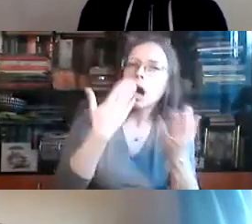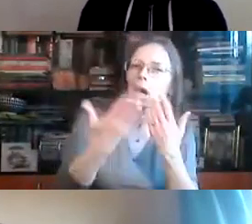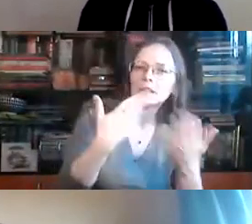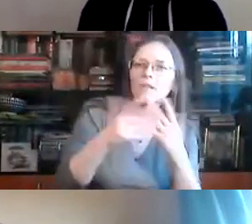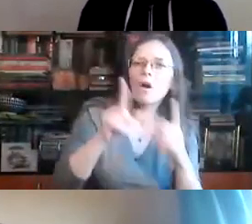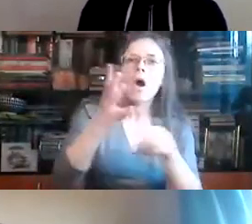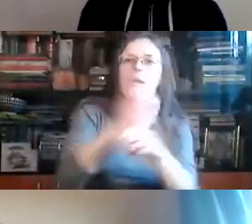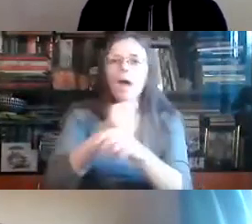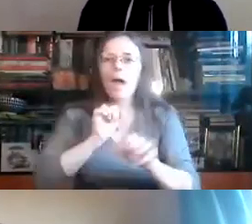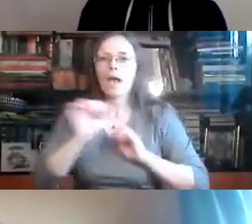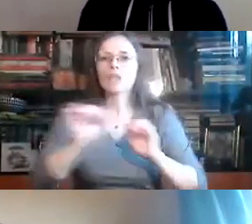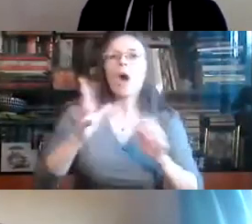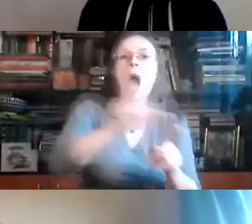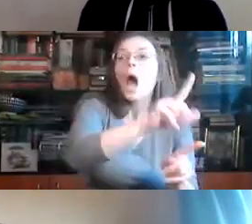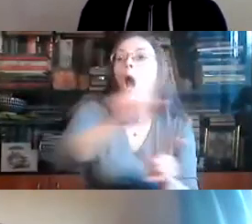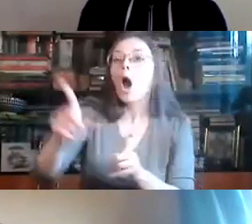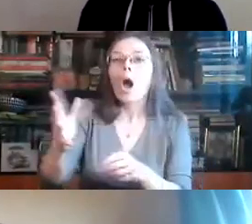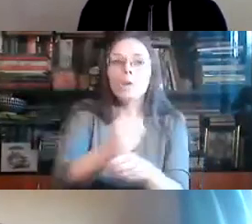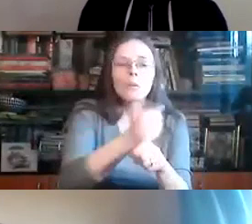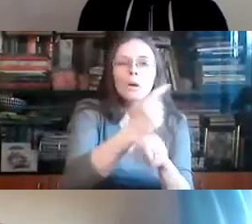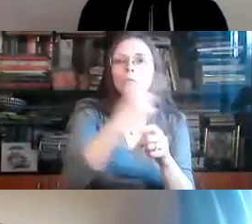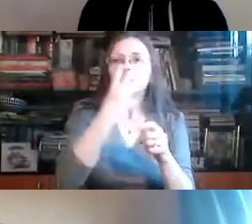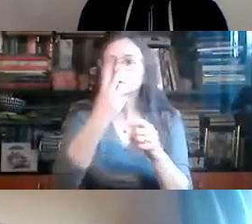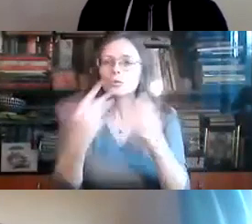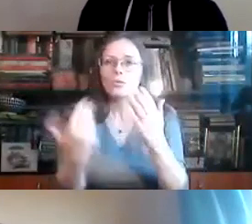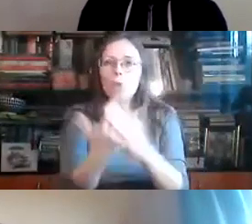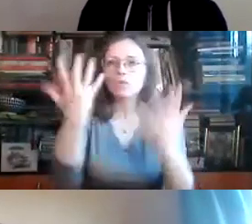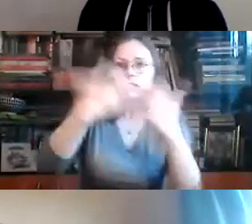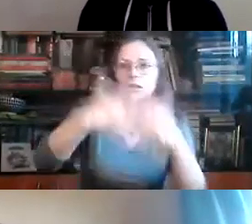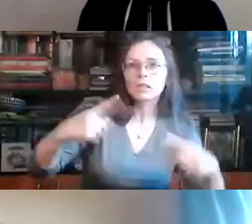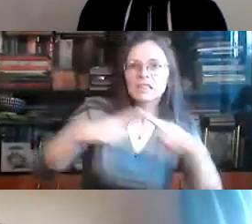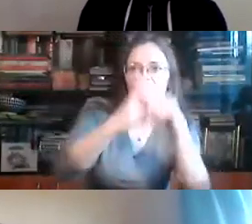приспособлениях актерских возникают, гениальности актеров, но о